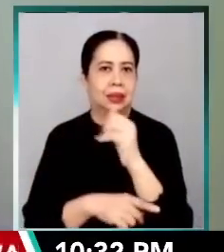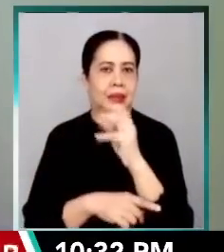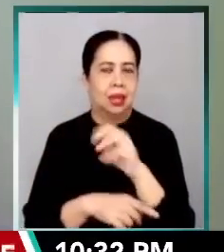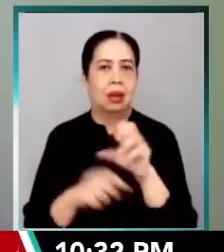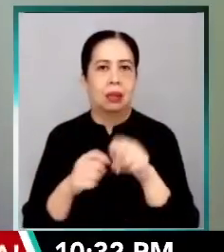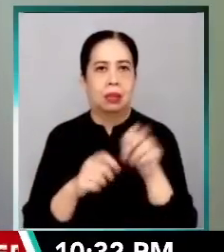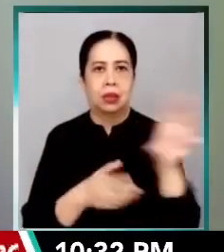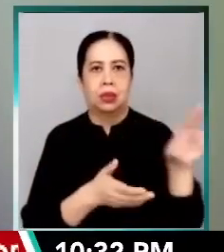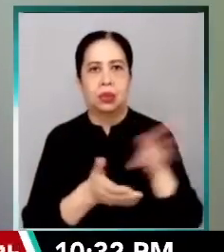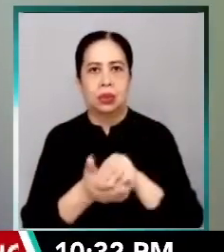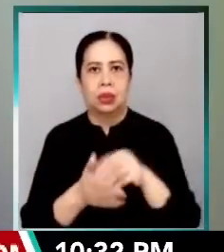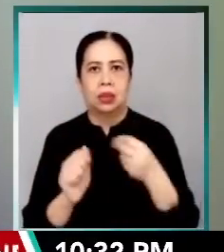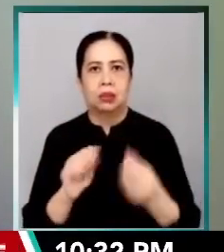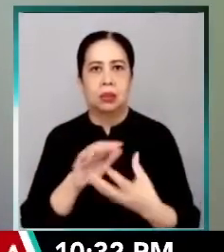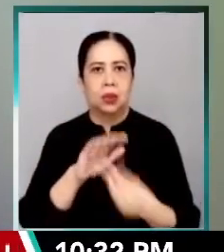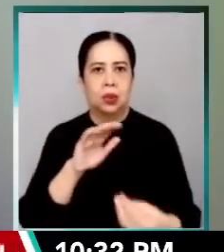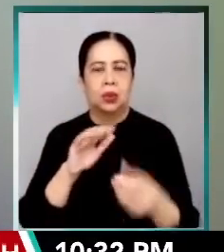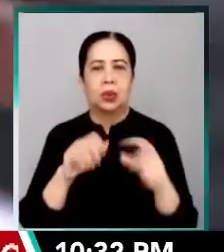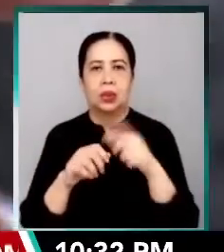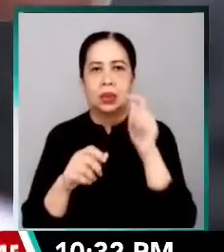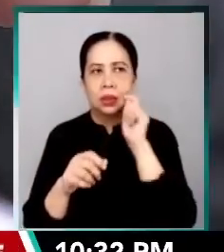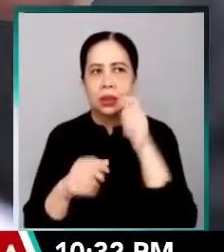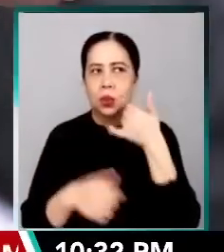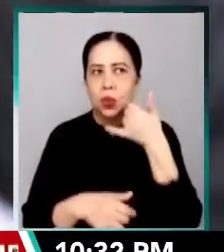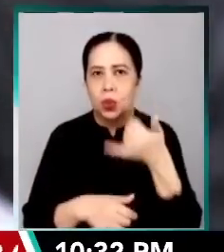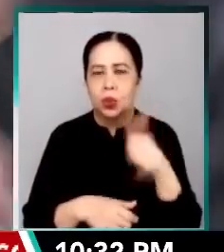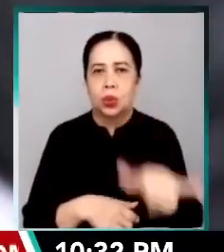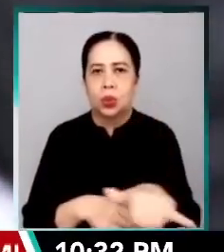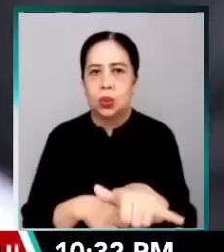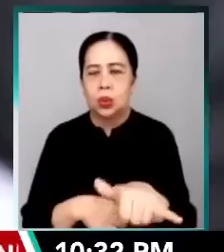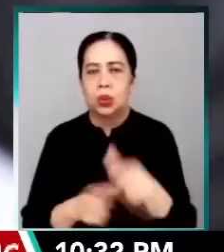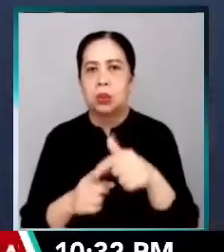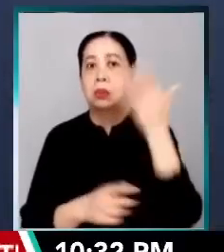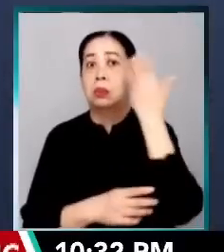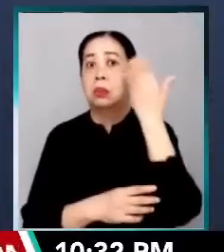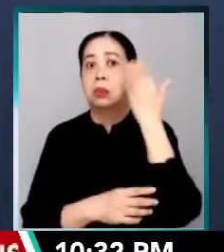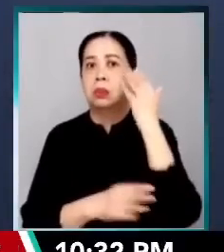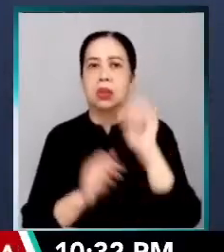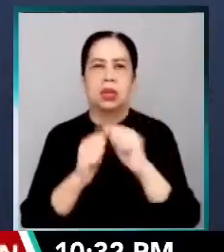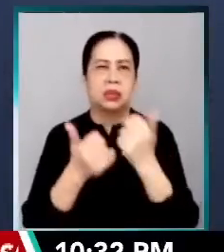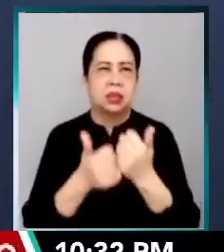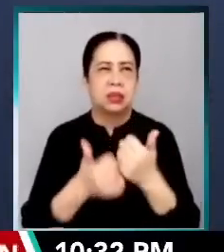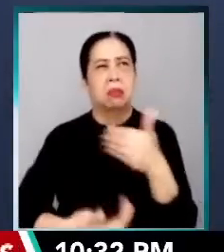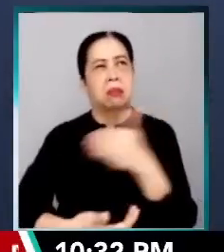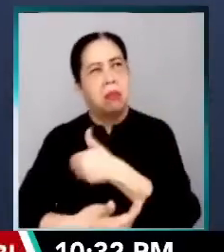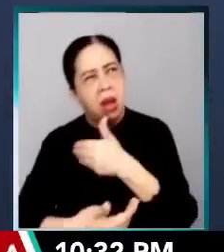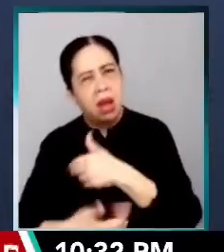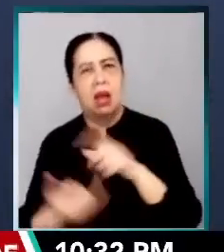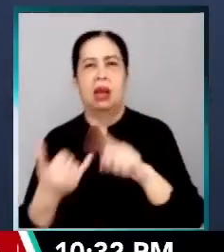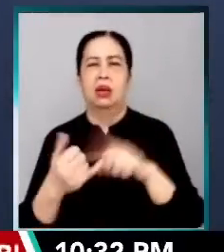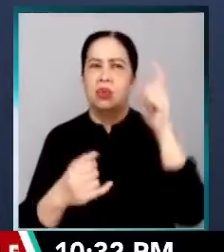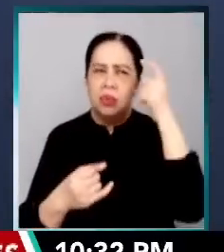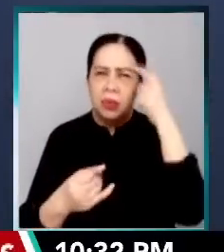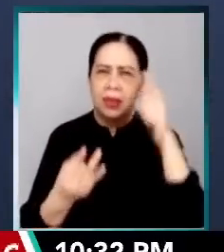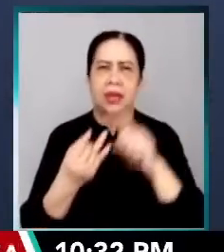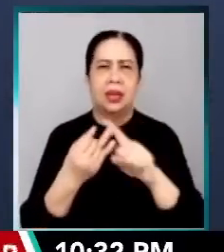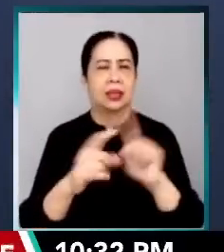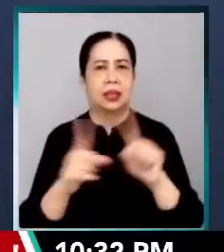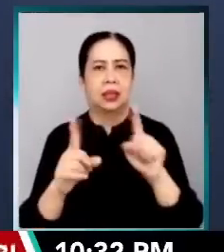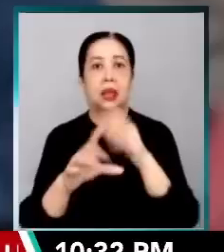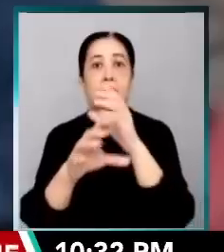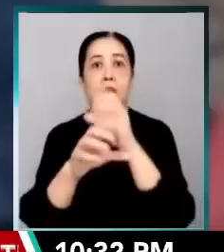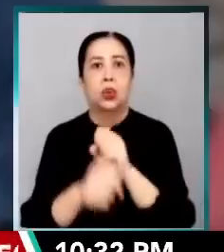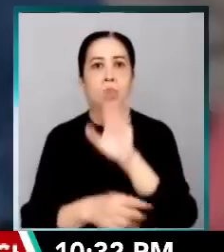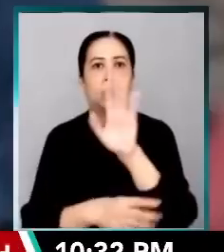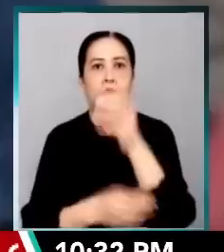ng phishing o yung may mga tatawag sa inyo na nagpapanggap na ahente ng mga bangko o ahensya ng gobyerno para makuha ang inyong